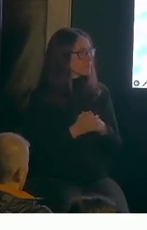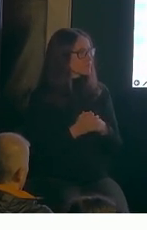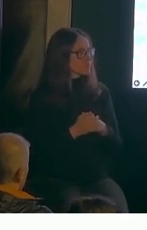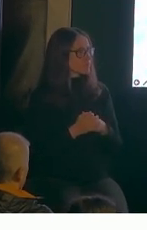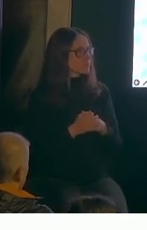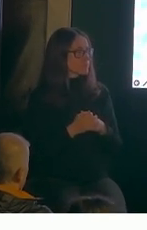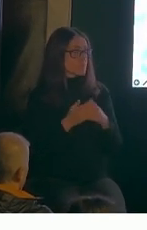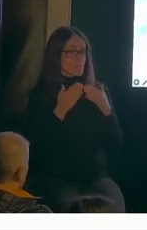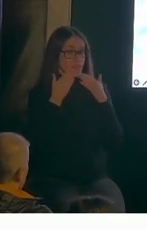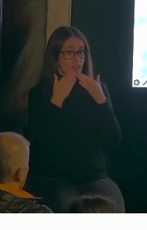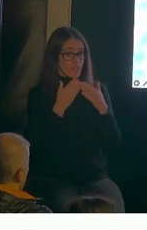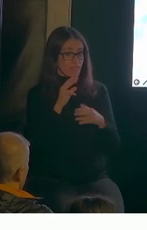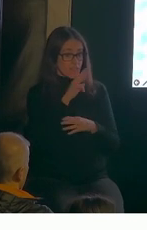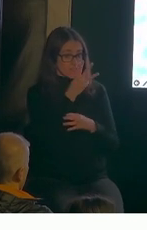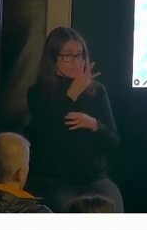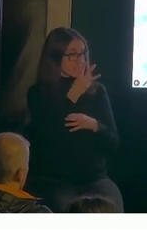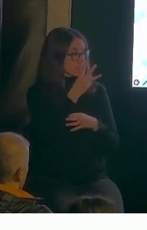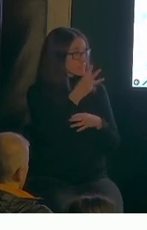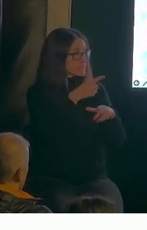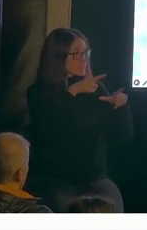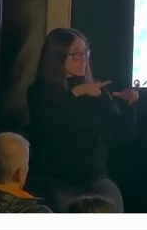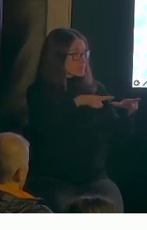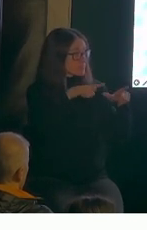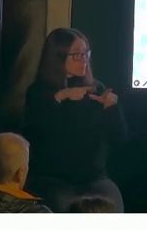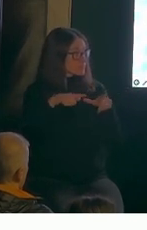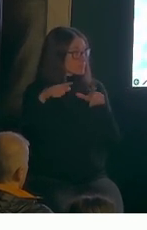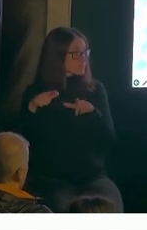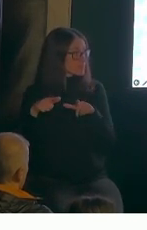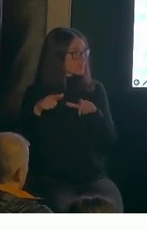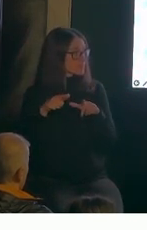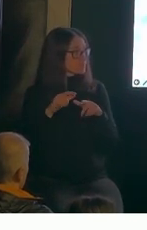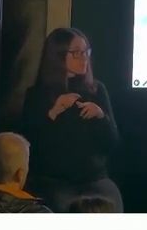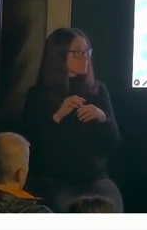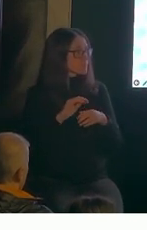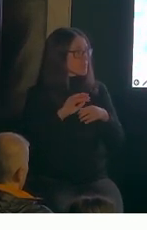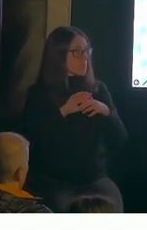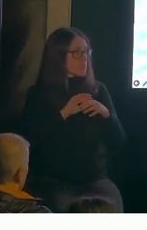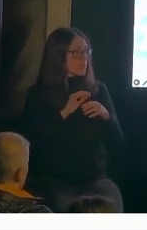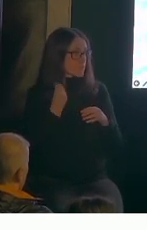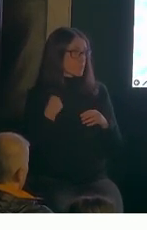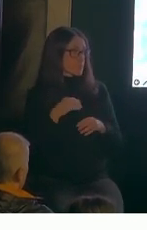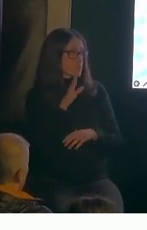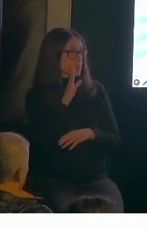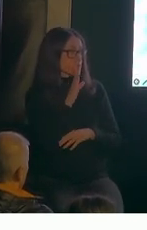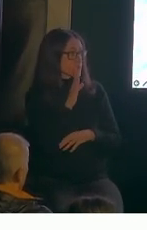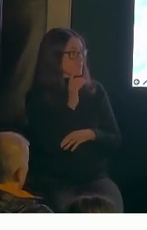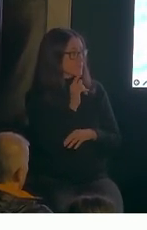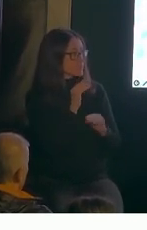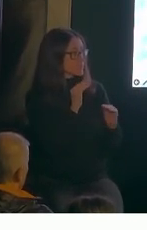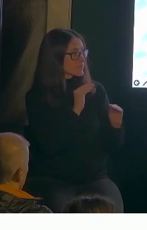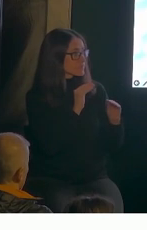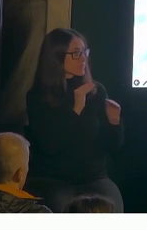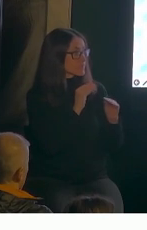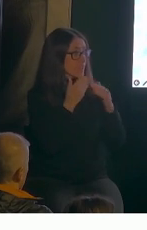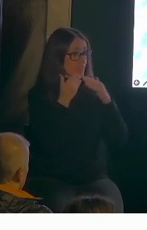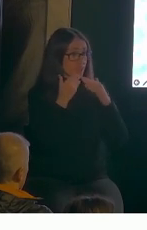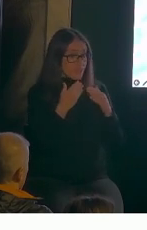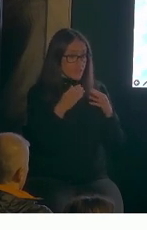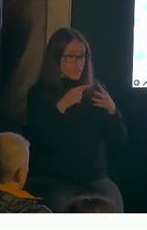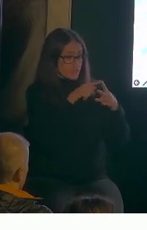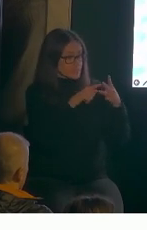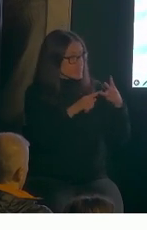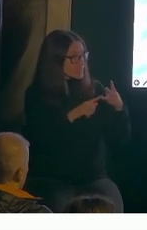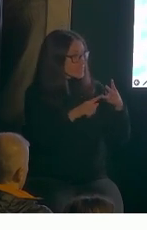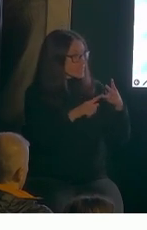pastisseria clàssica, com és la mitja esfera, la bola i la tartaleta, i a partir d'aquí he